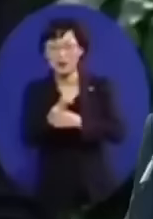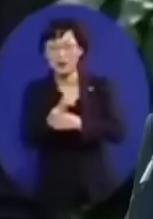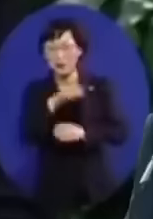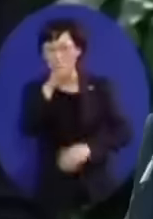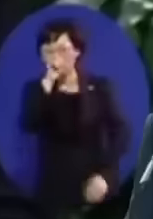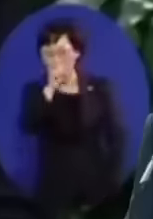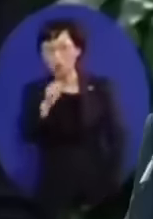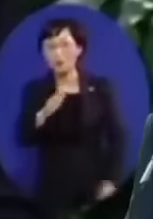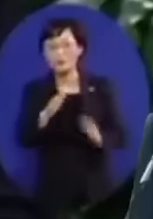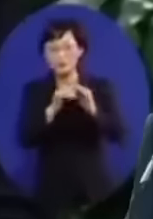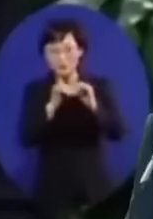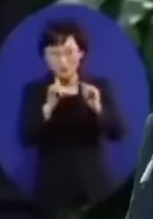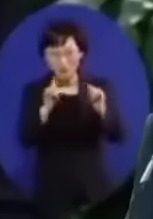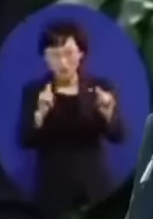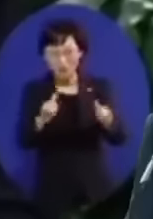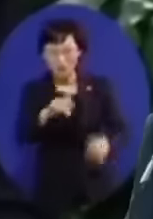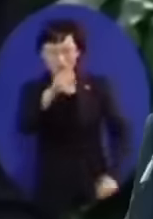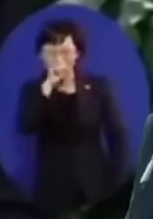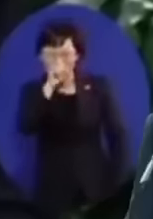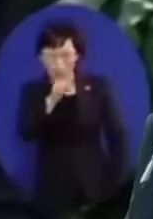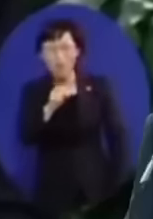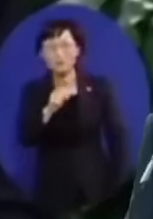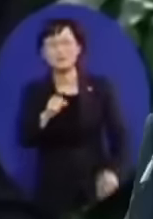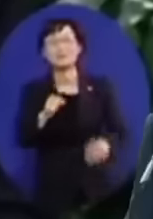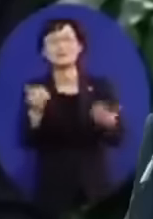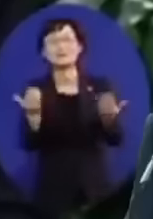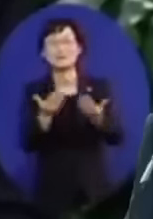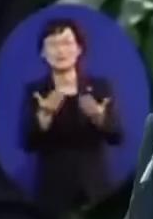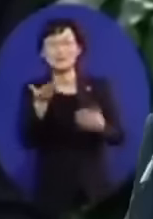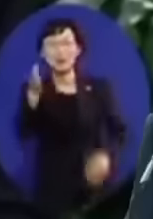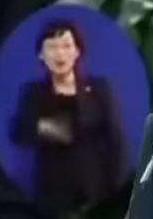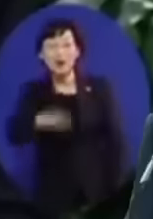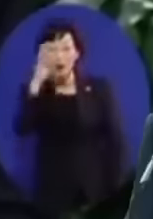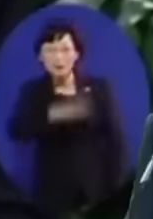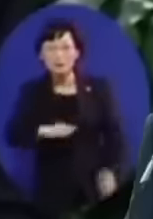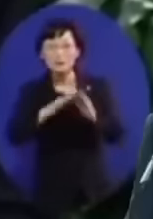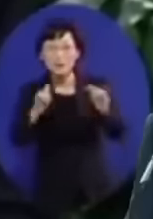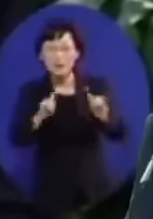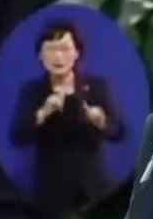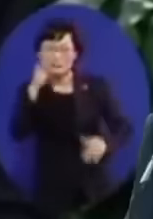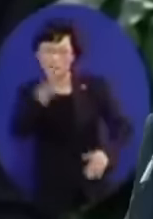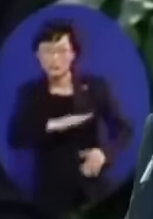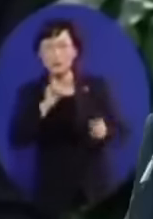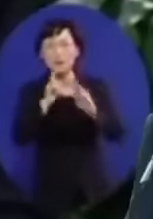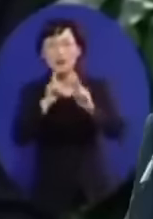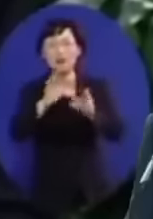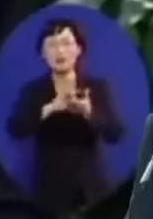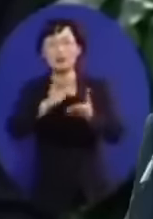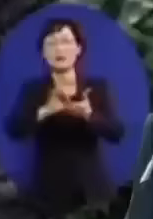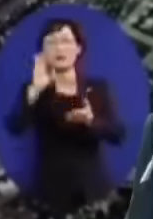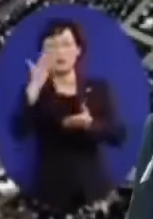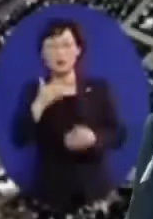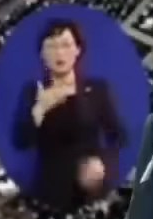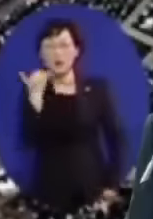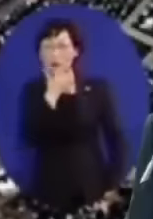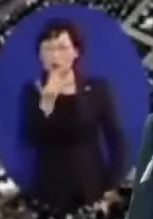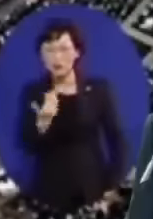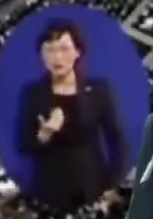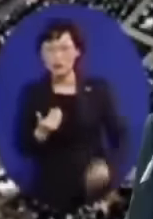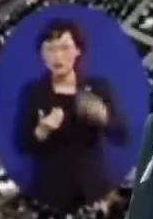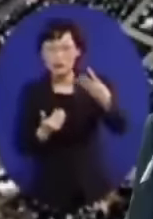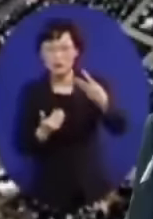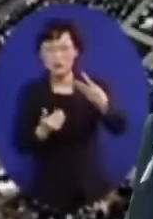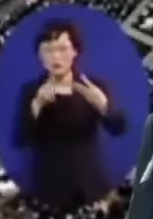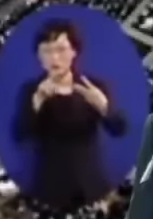선한 사람은 좋은 열매를 맺습니다. 그러나 악한 사람은 나쁜 말을 하는 것입니다. 베드로전서 3장 10절로